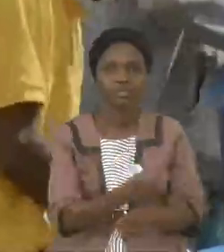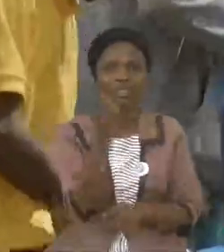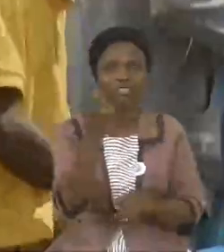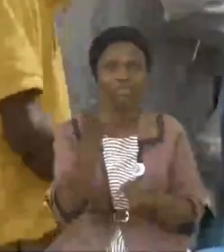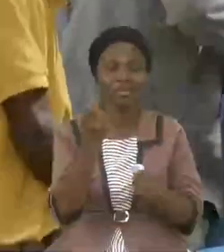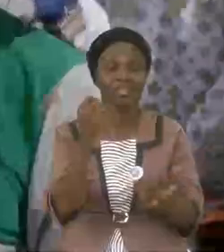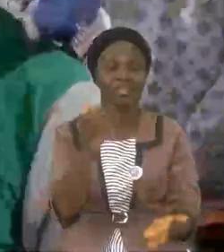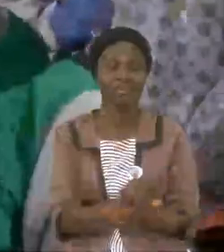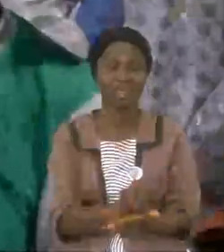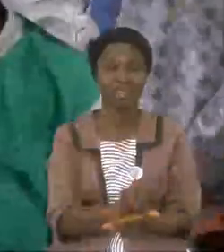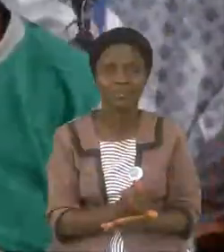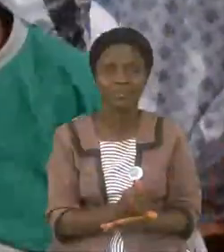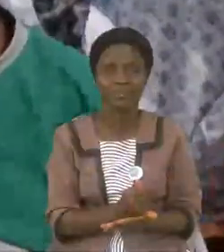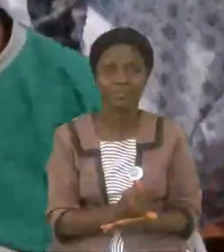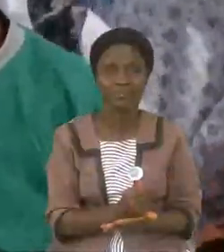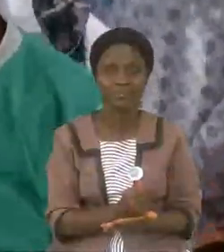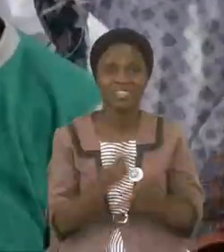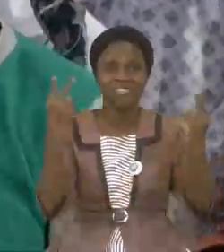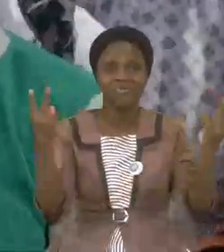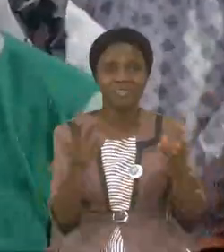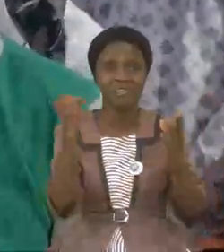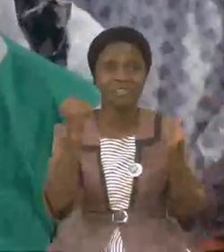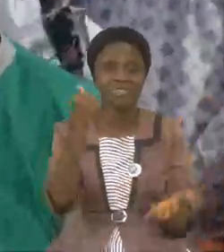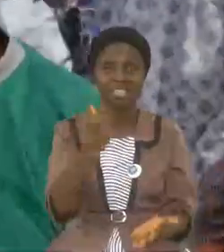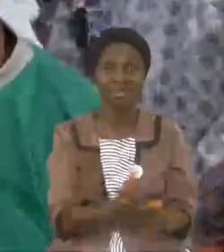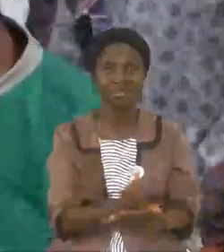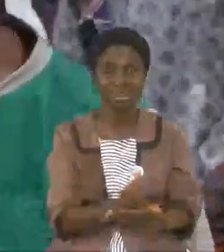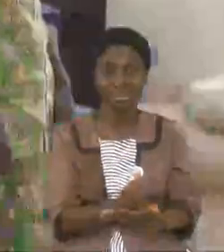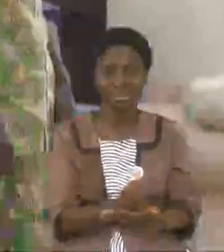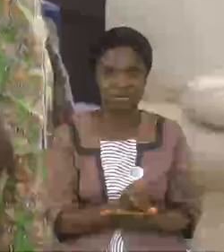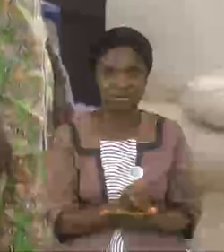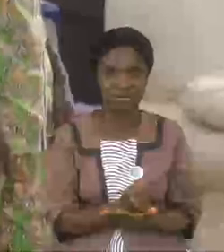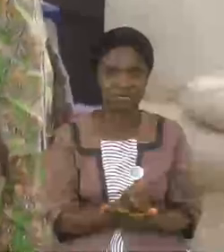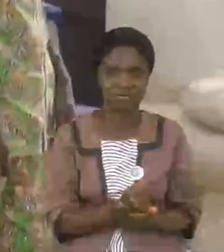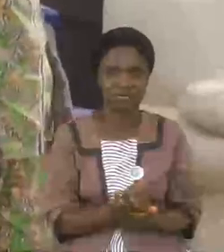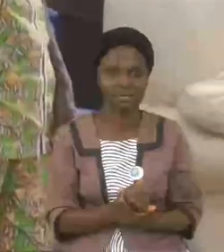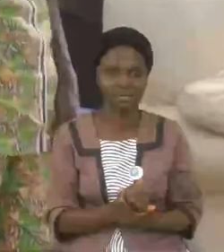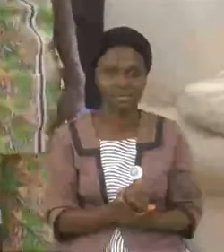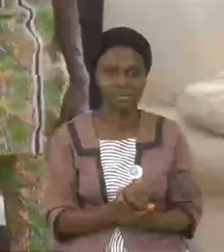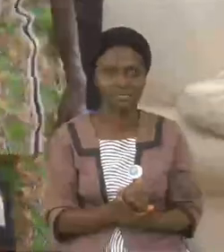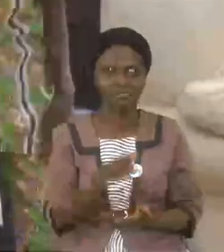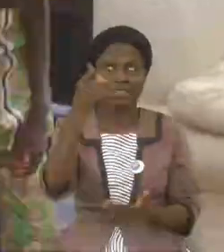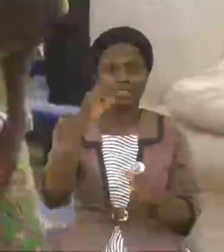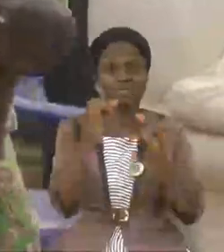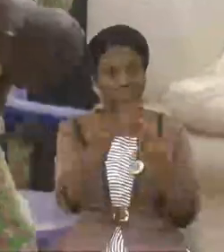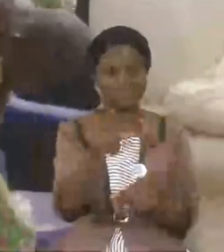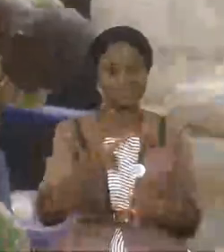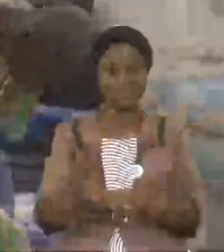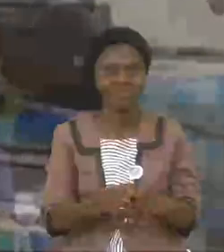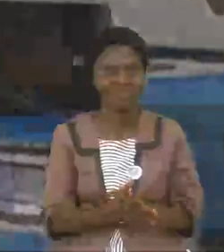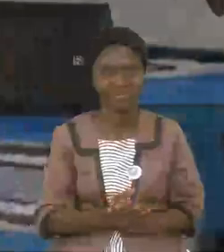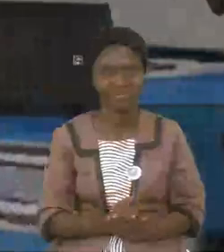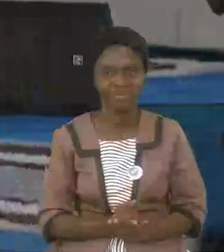Un Amen triomphant. Un Amen victorieux. Que le Seigneur vous